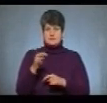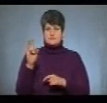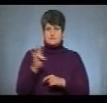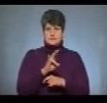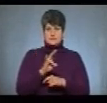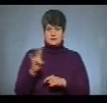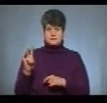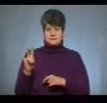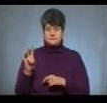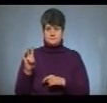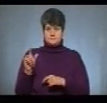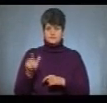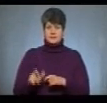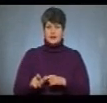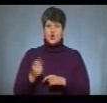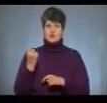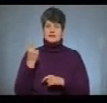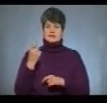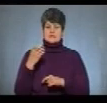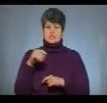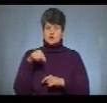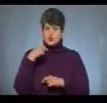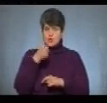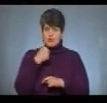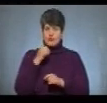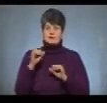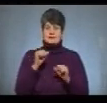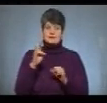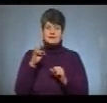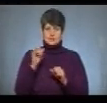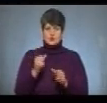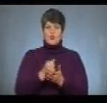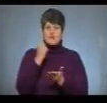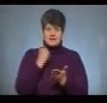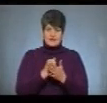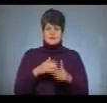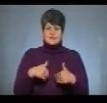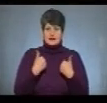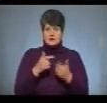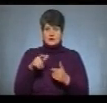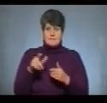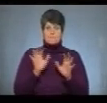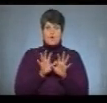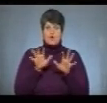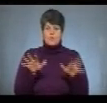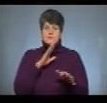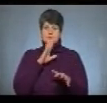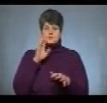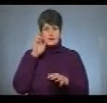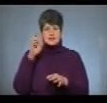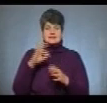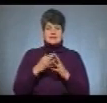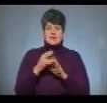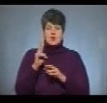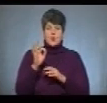отець Степан Татарин. 11 січня цього року владика Нестор ухвалив звернення парафіян церкви Покрови Пресвятої Богородиці села Кордишів